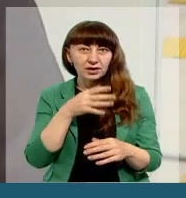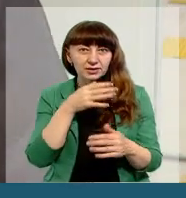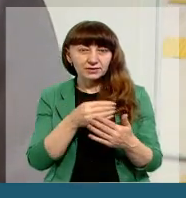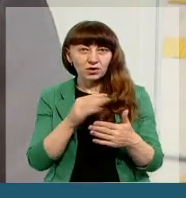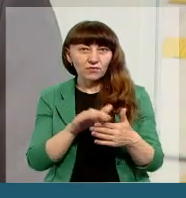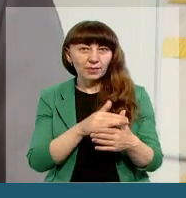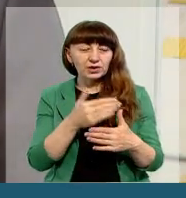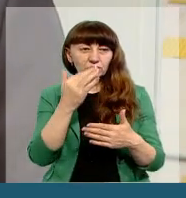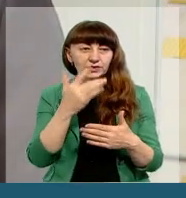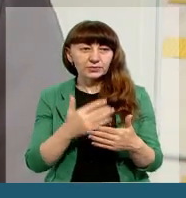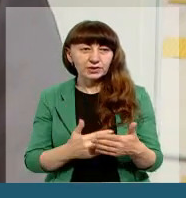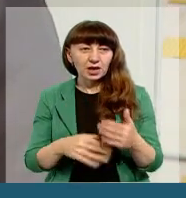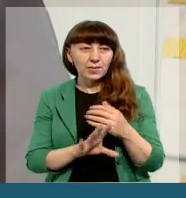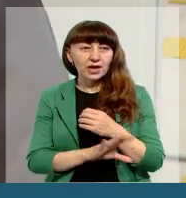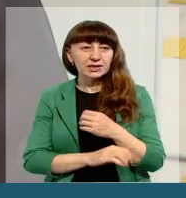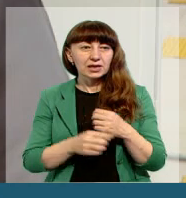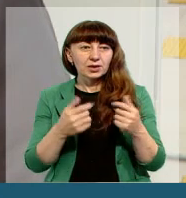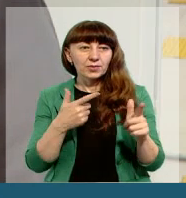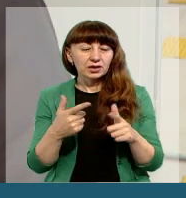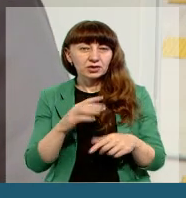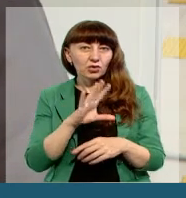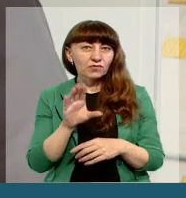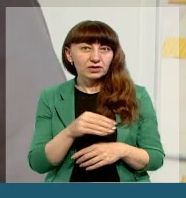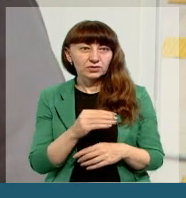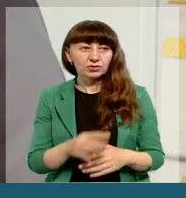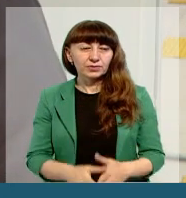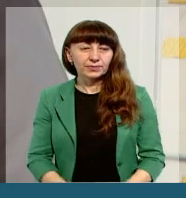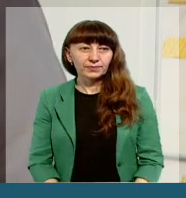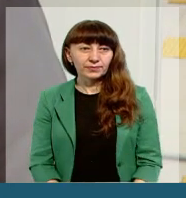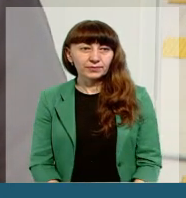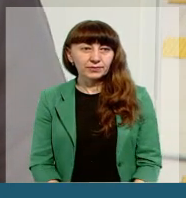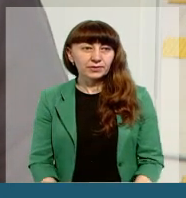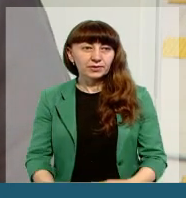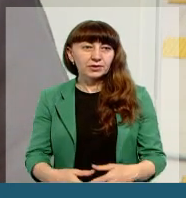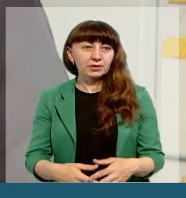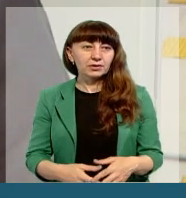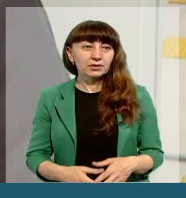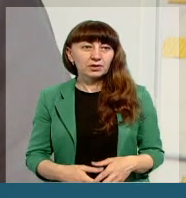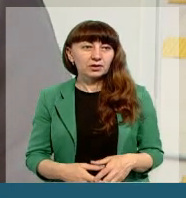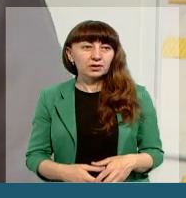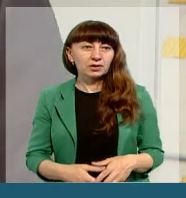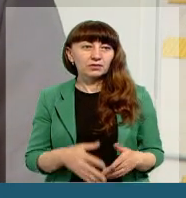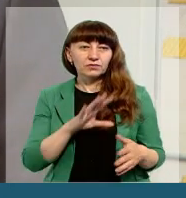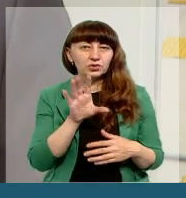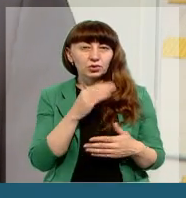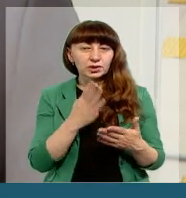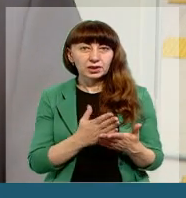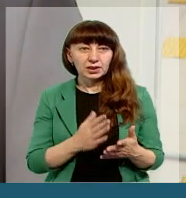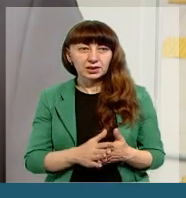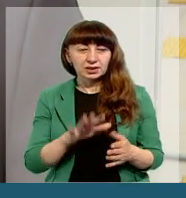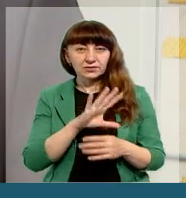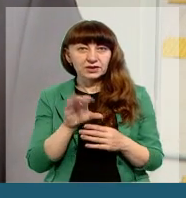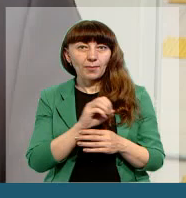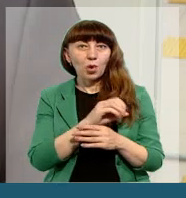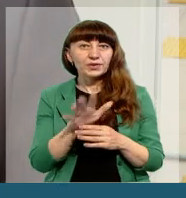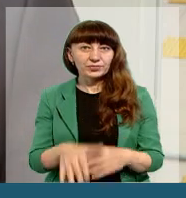Последнее приготовление сейчас мы все подготовили. Уголок лов, все у нас есть, всеми